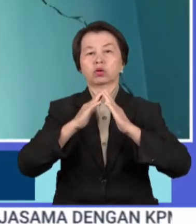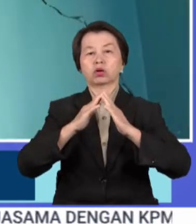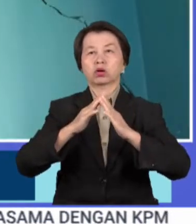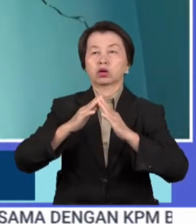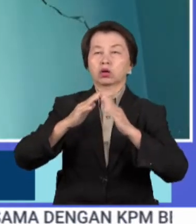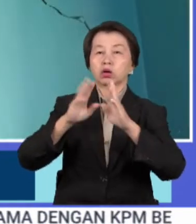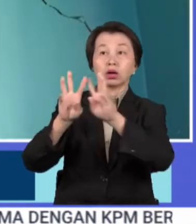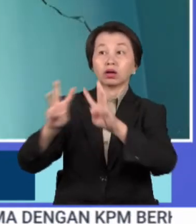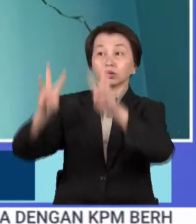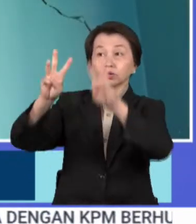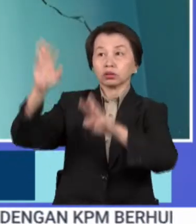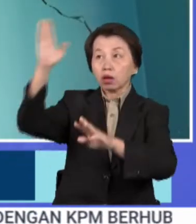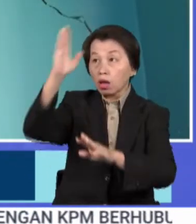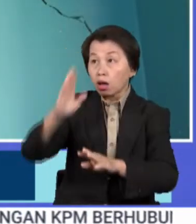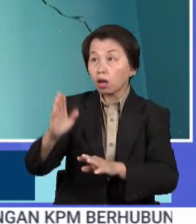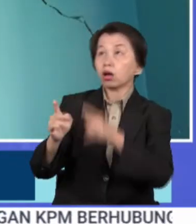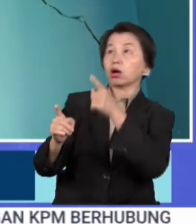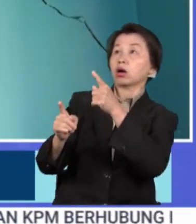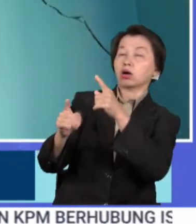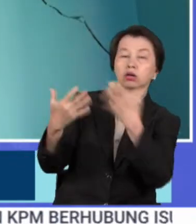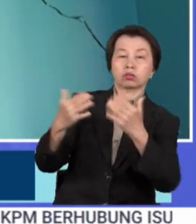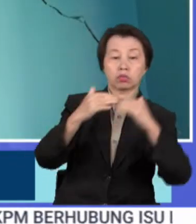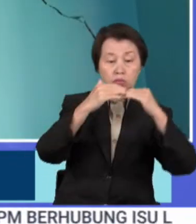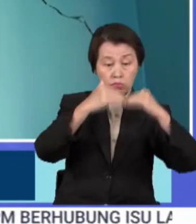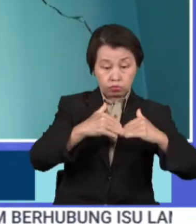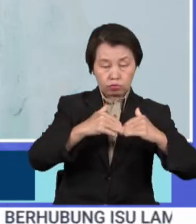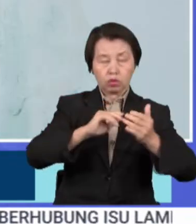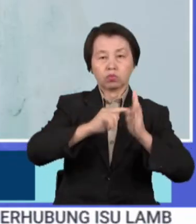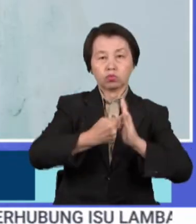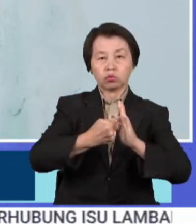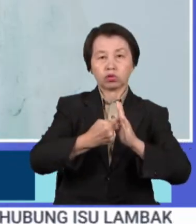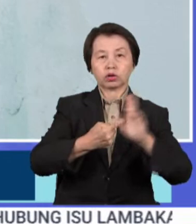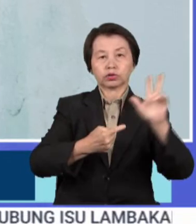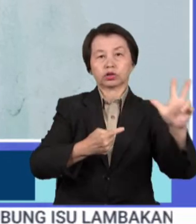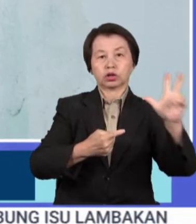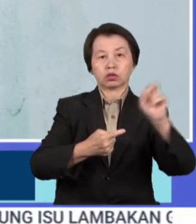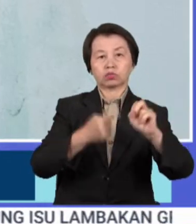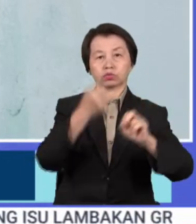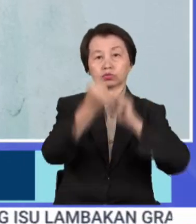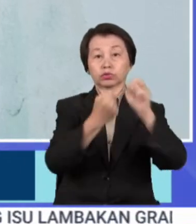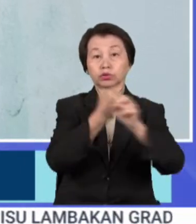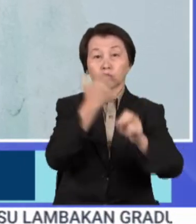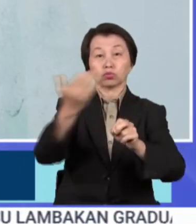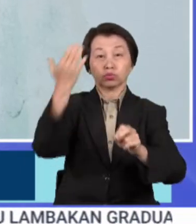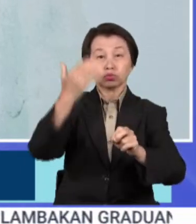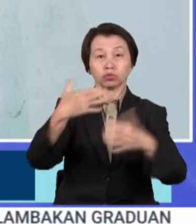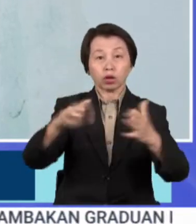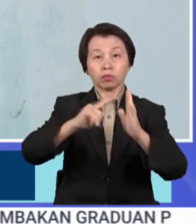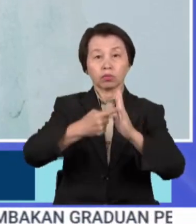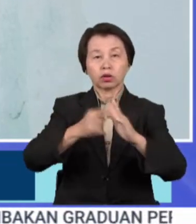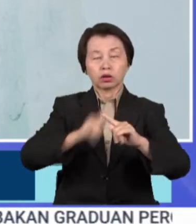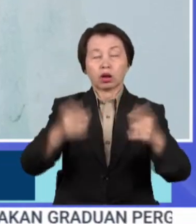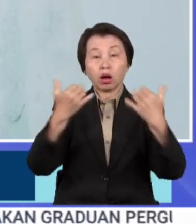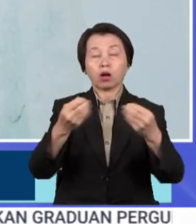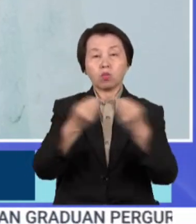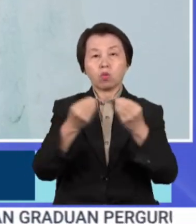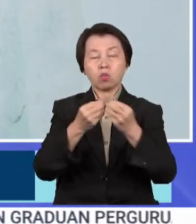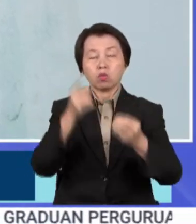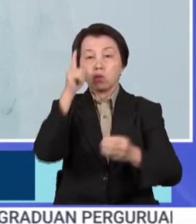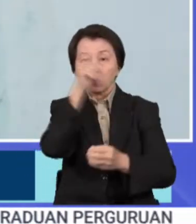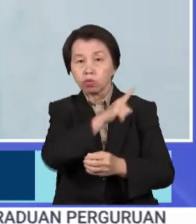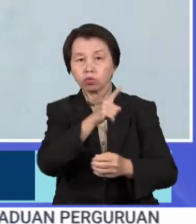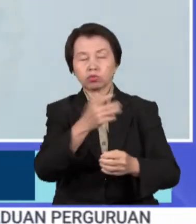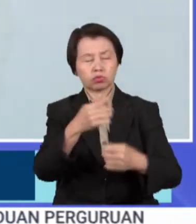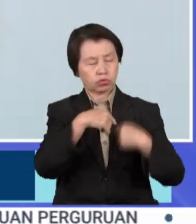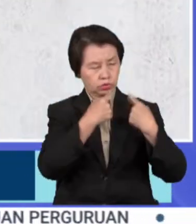Keretakan akibat mendapan tanah telah bermula sejak 30 tahun lalu, namun semakin serius sejak banjir teruk pada